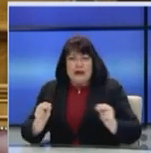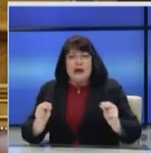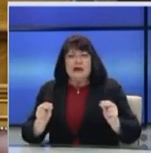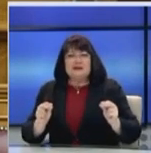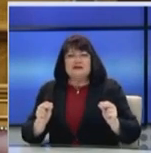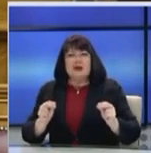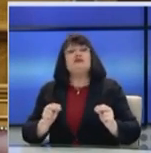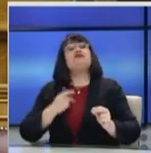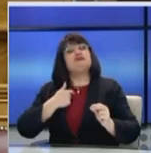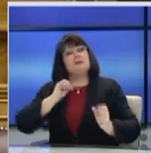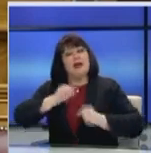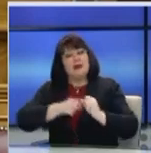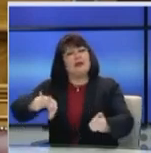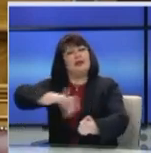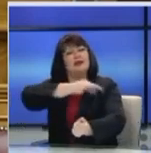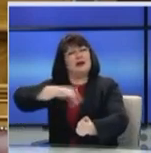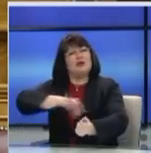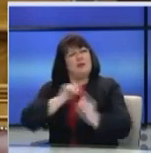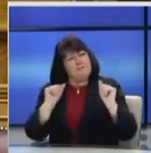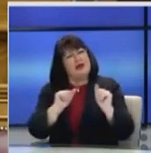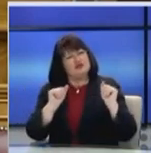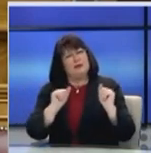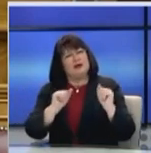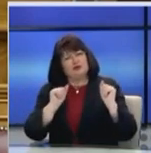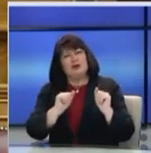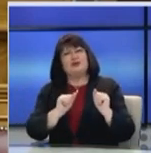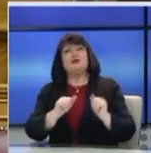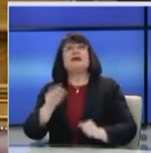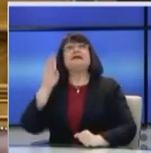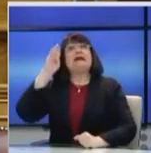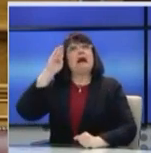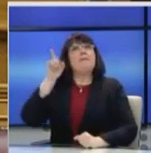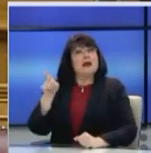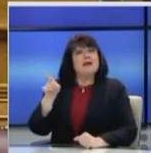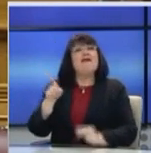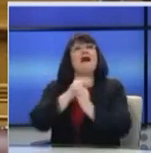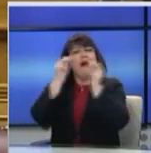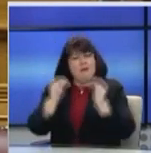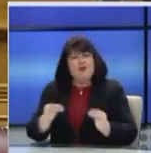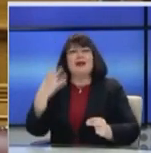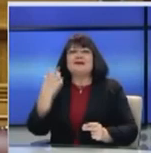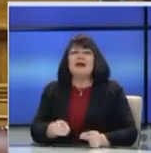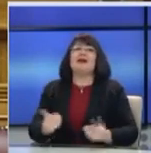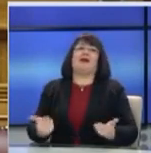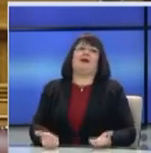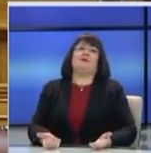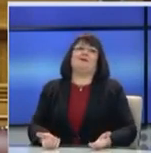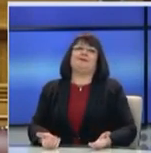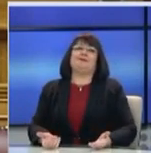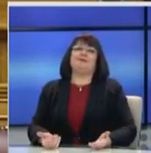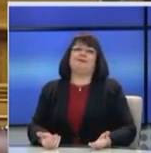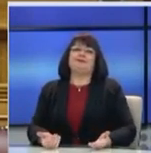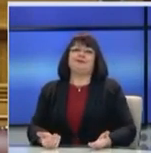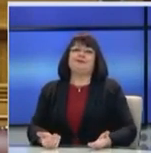αποτέλεσμα ενεργούς διπλωματικής πίεσης η οποία ασκήθηκε στη Ουάσιγκτον και η οποία κατέληξε,